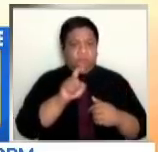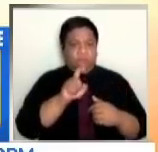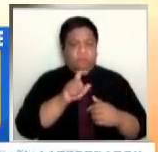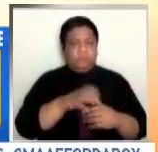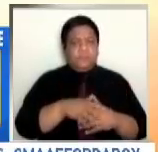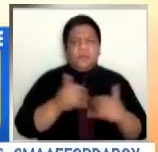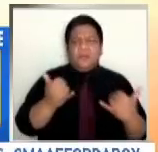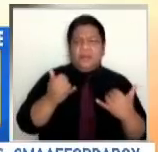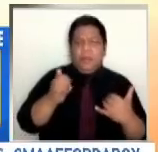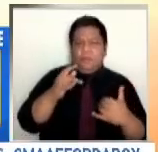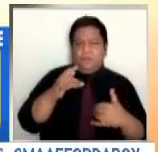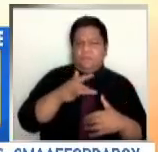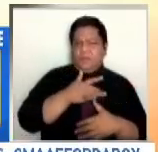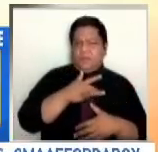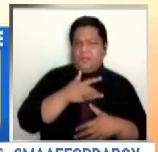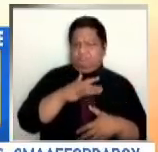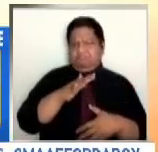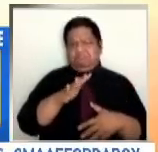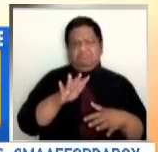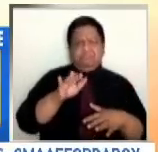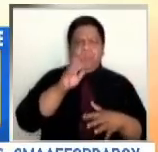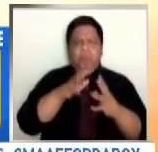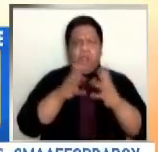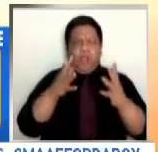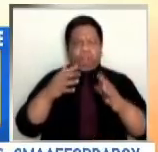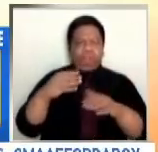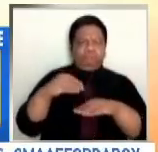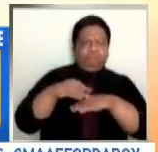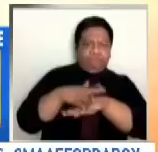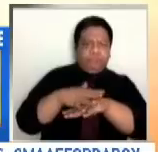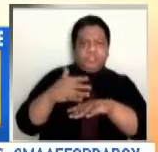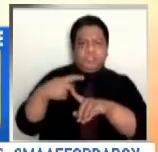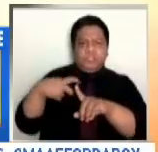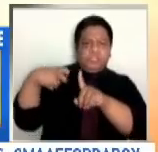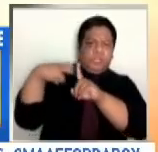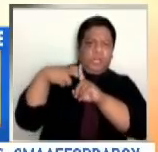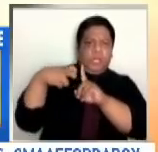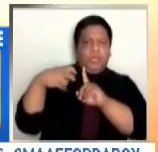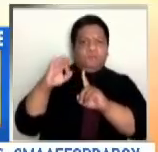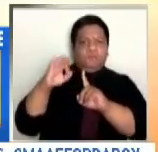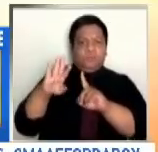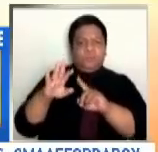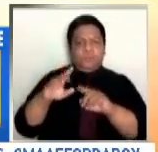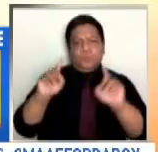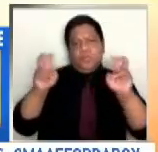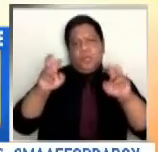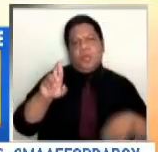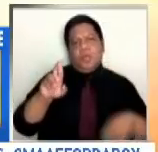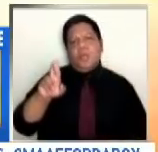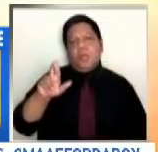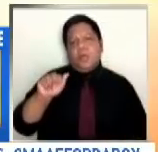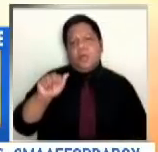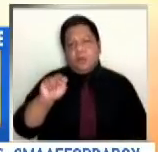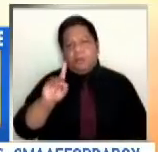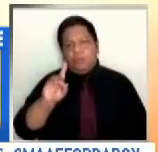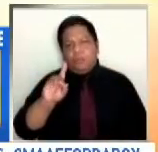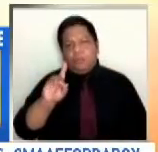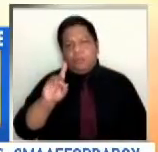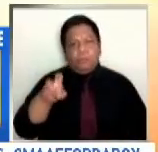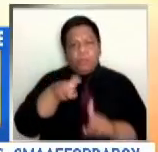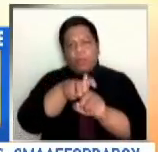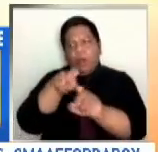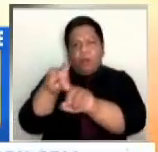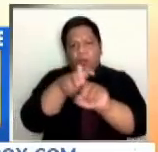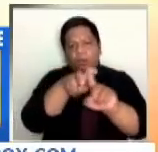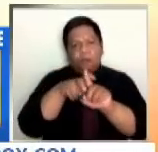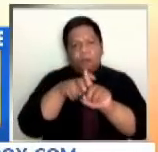effect sa pagtatag sa'yo sa Facebook, which is the random tagging of Facebook users in a post apparently containing a lewd content.